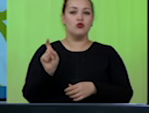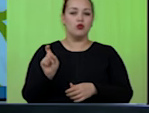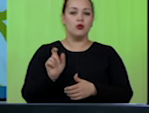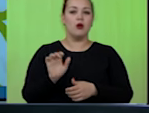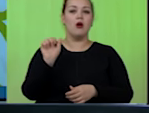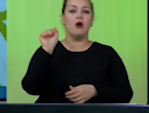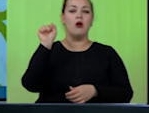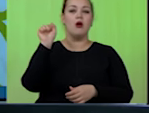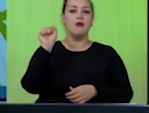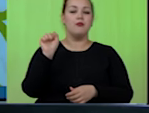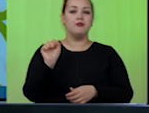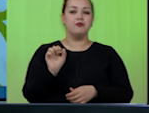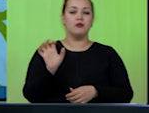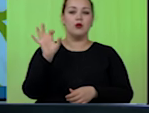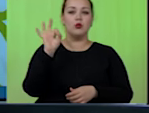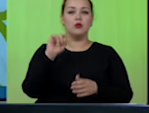А.